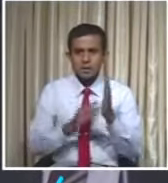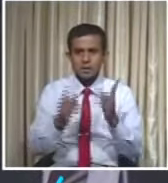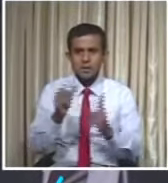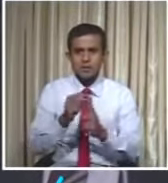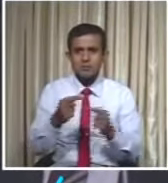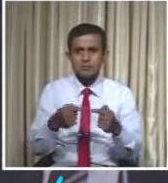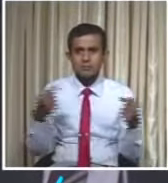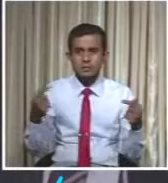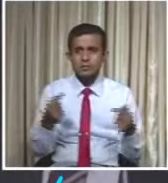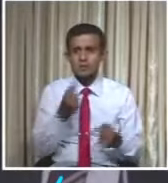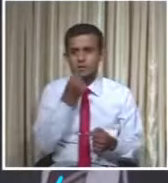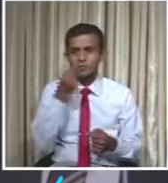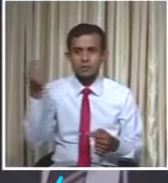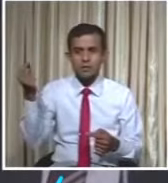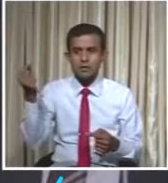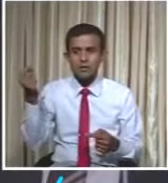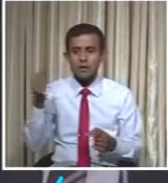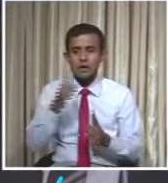प्रकाश